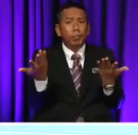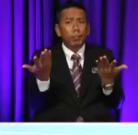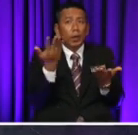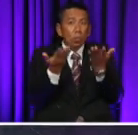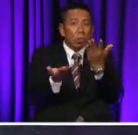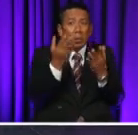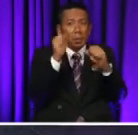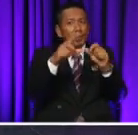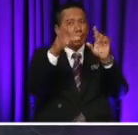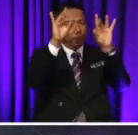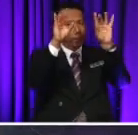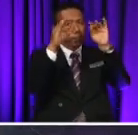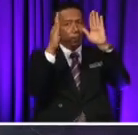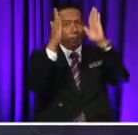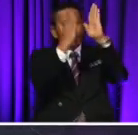papa